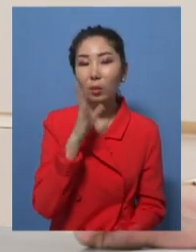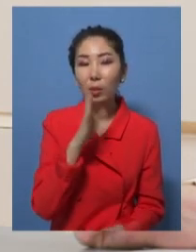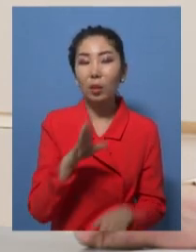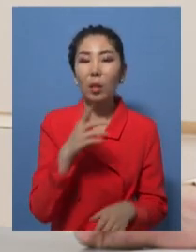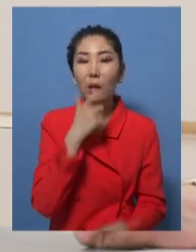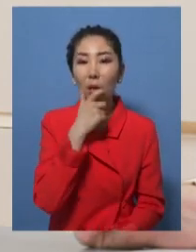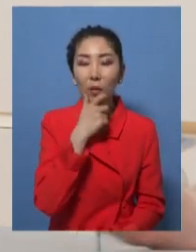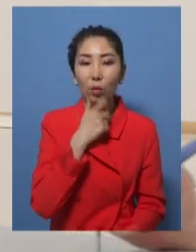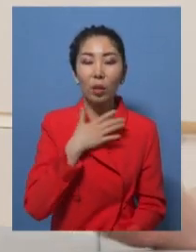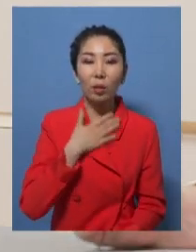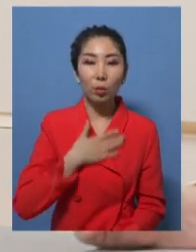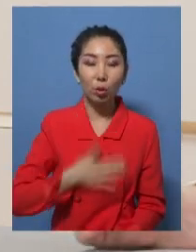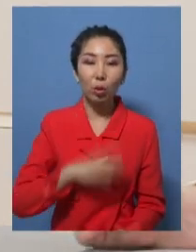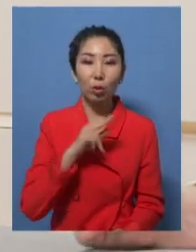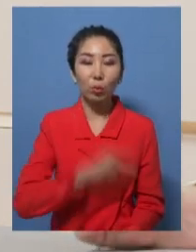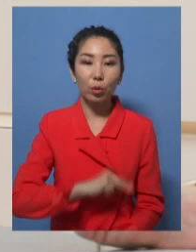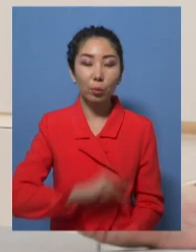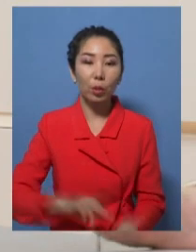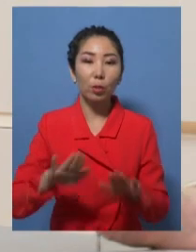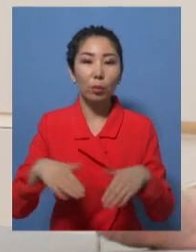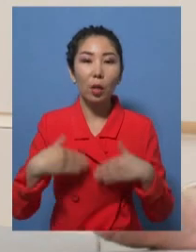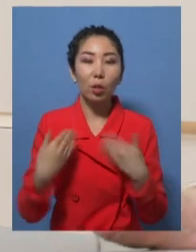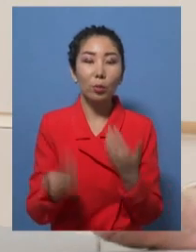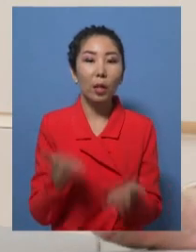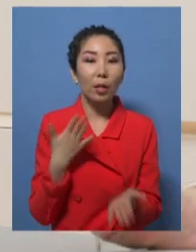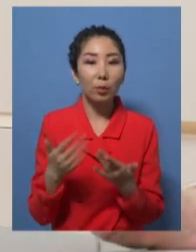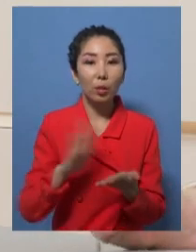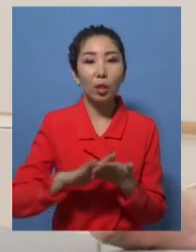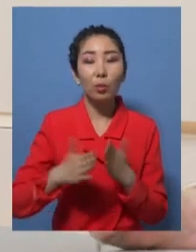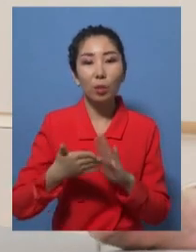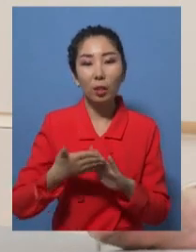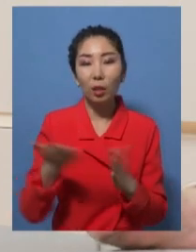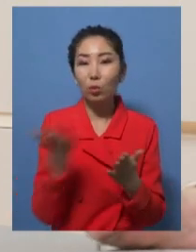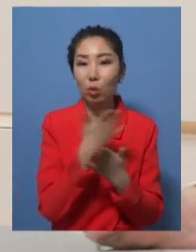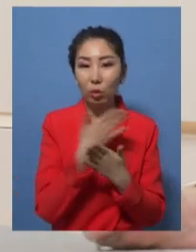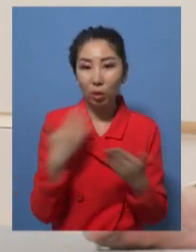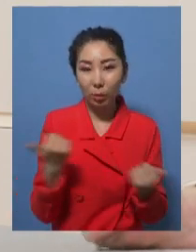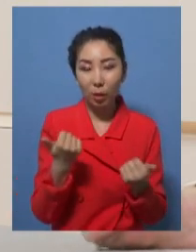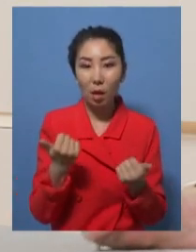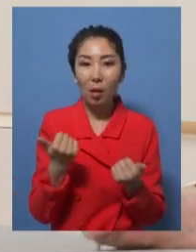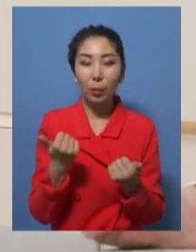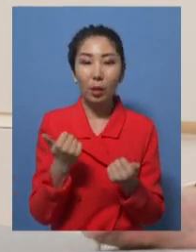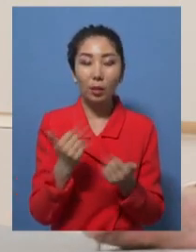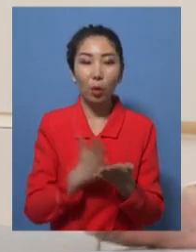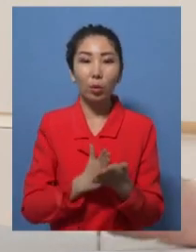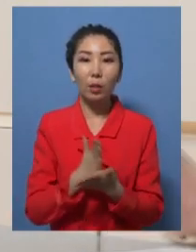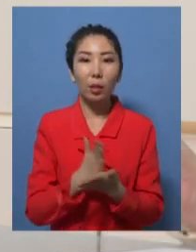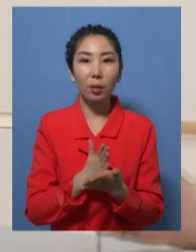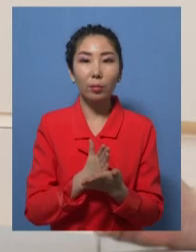Бұл әрбір адам... Жұмыс беруші мен жұмыскердің арасында келісімшарттардың болмауы. Сондай жағдай, енді ауданда